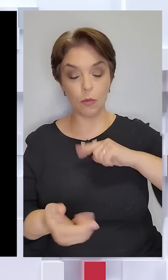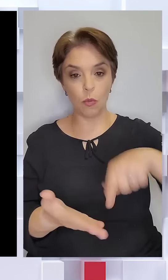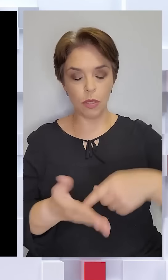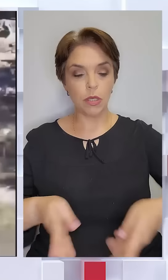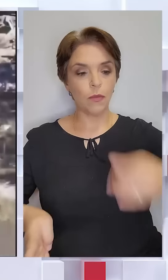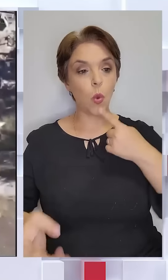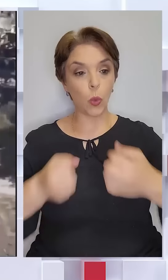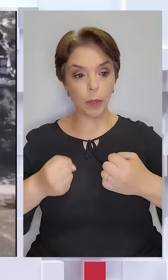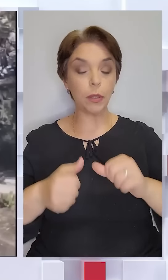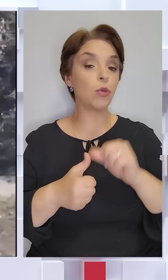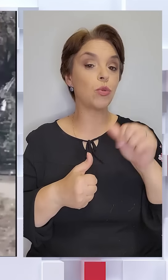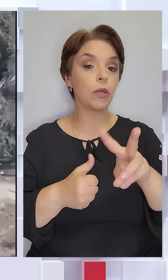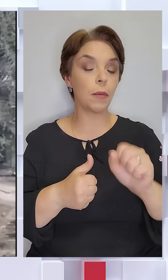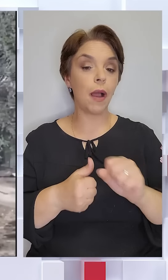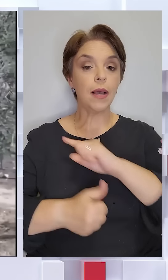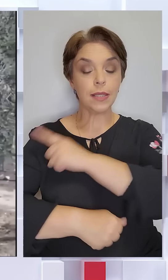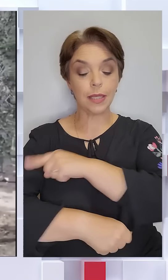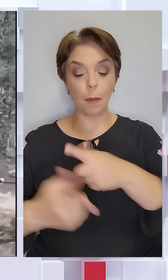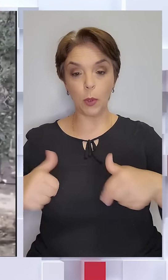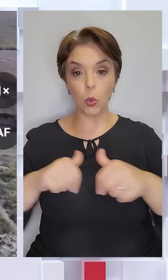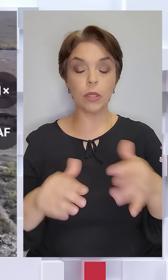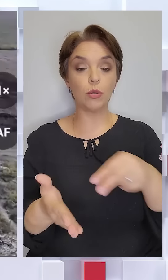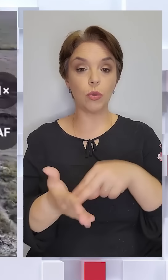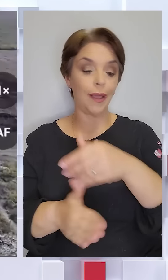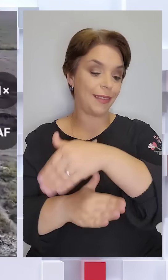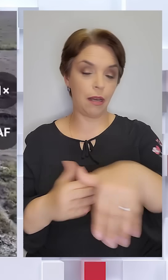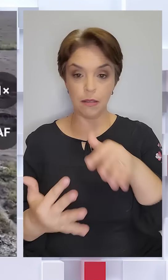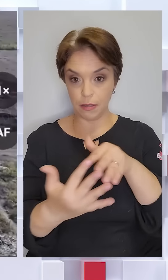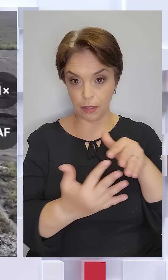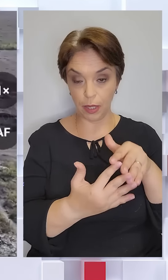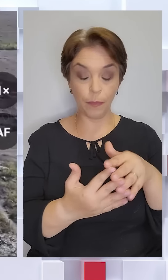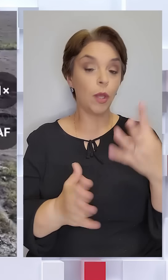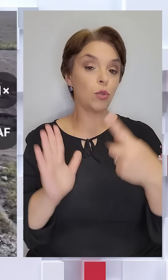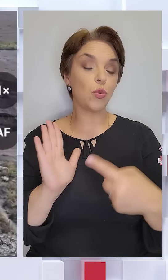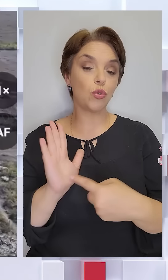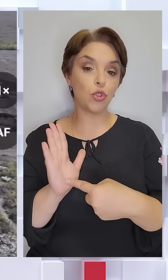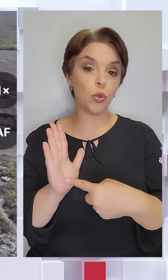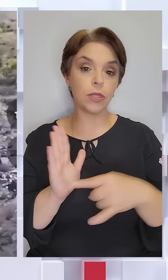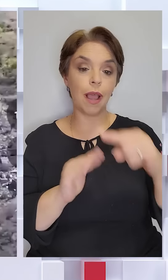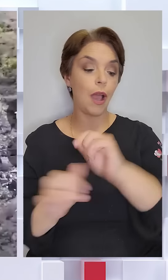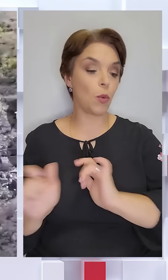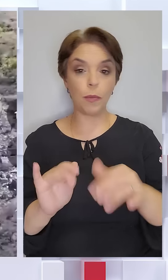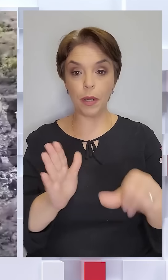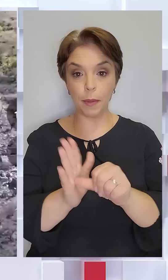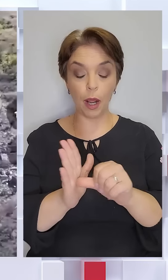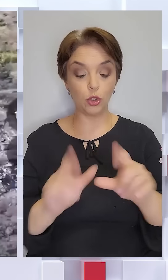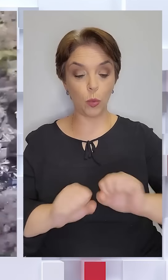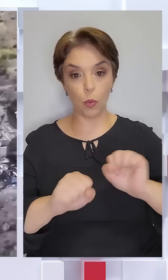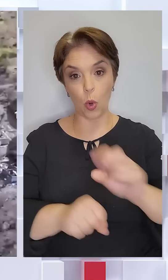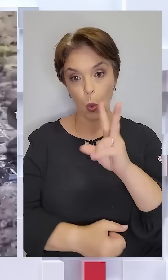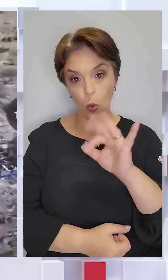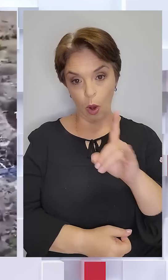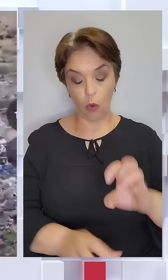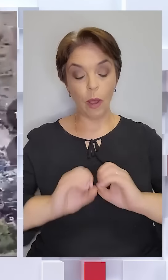місті зводять укріплення, зокрема, силами підрозділів, які стоять на лінії зіткнення. У 46-й аеромобільній бригаді, що боронить